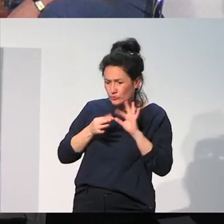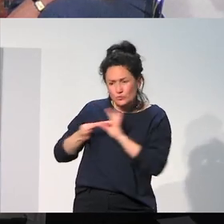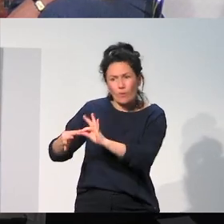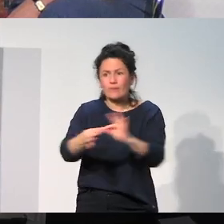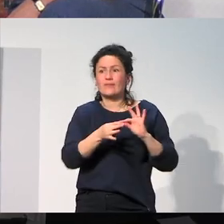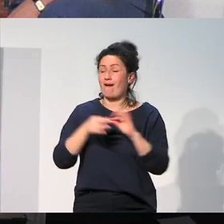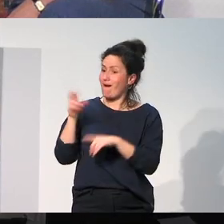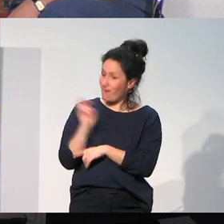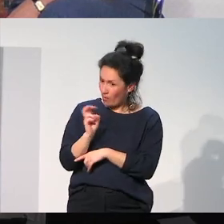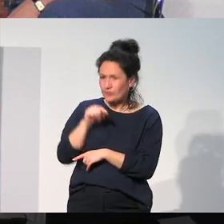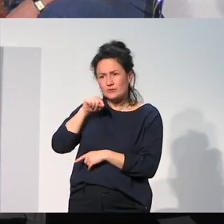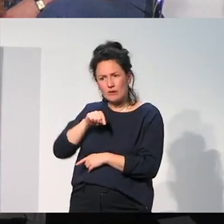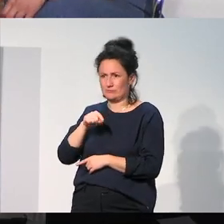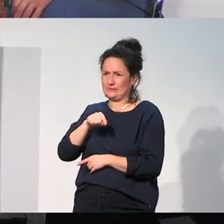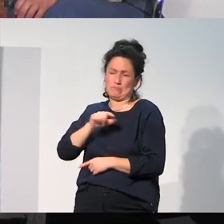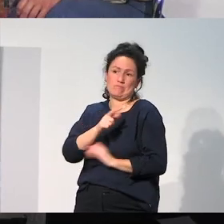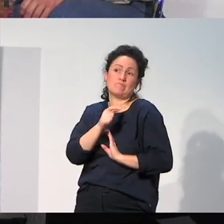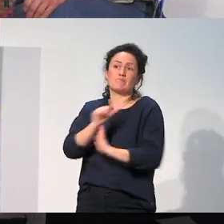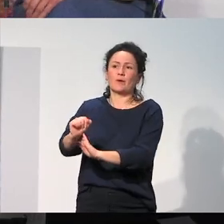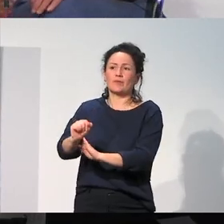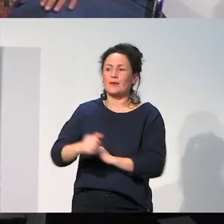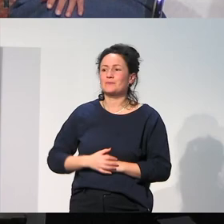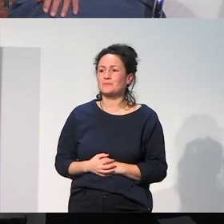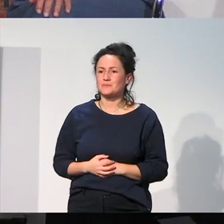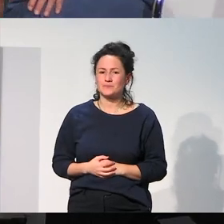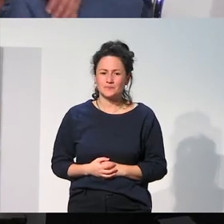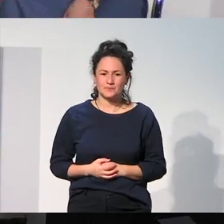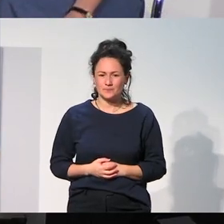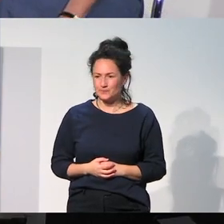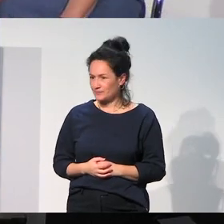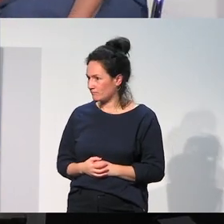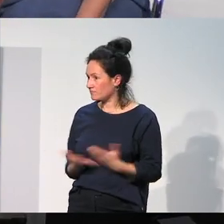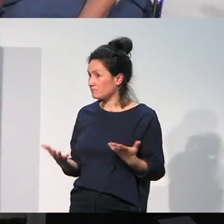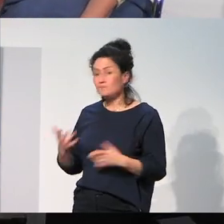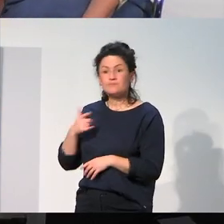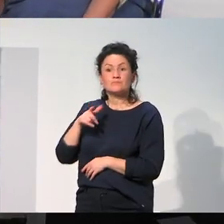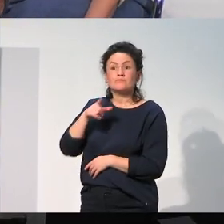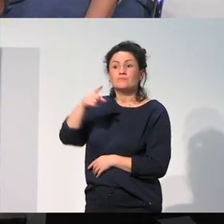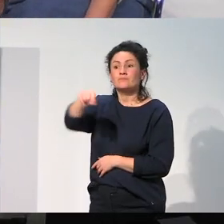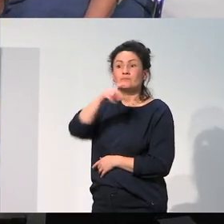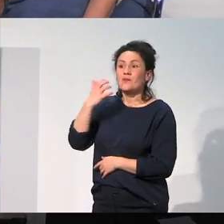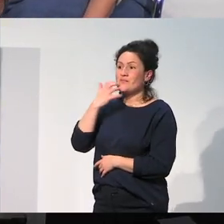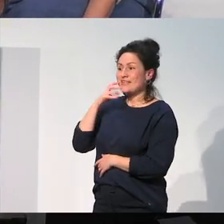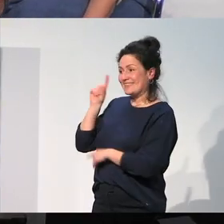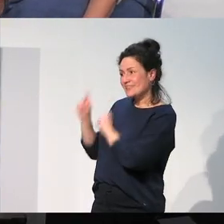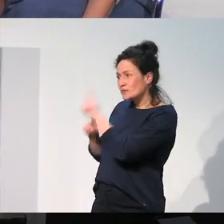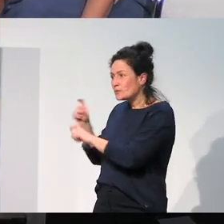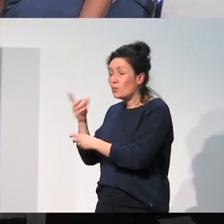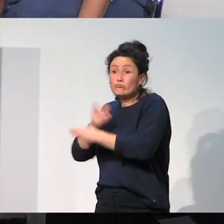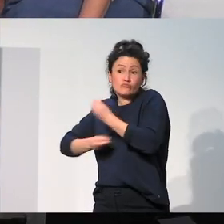une même niche qui doit prévaloir dans ce domaine. Est-ce qu'il y a des questions dans la salle ou des